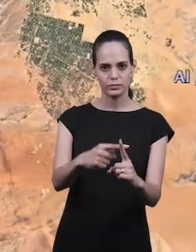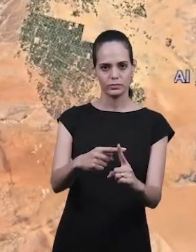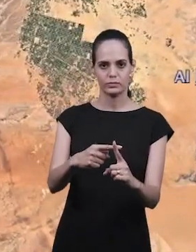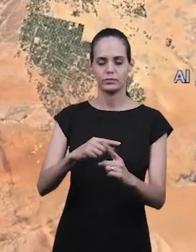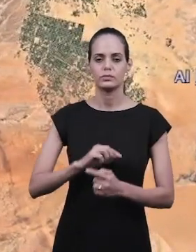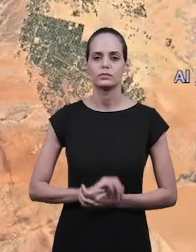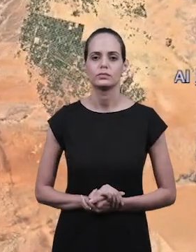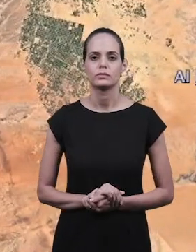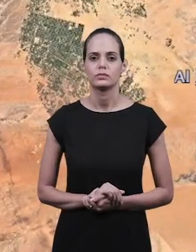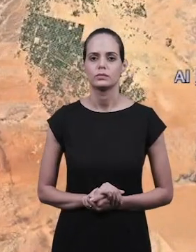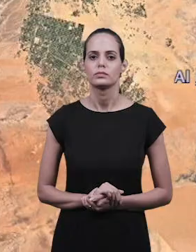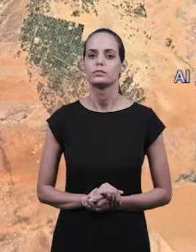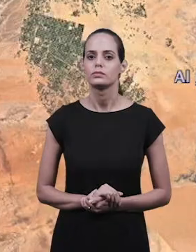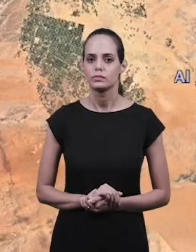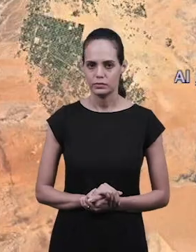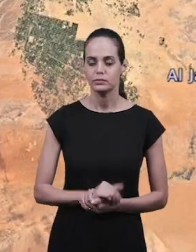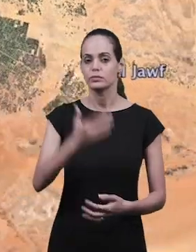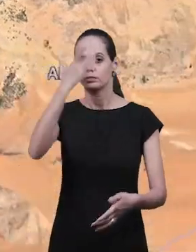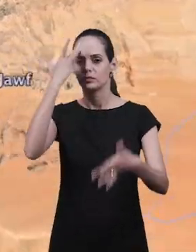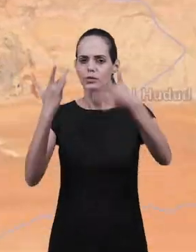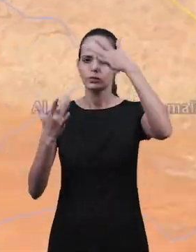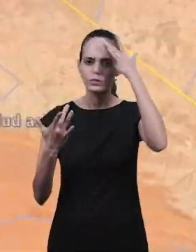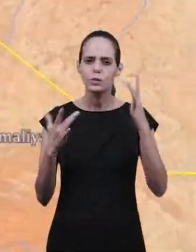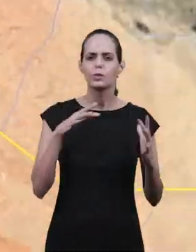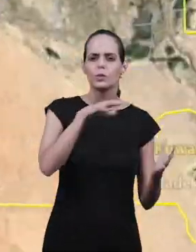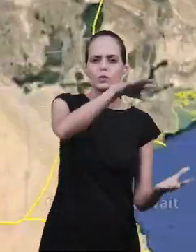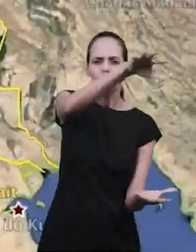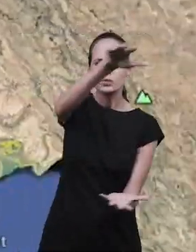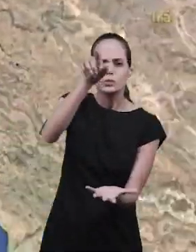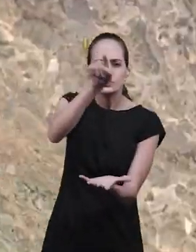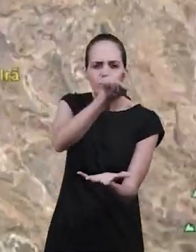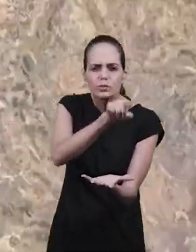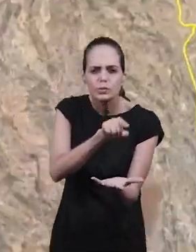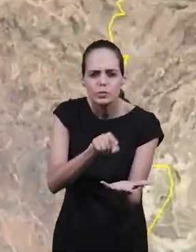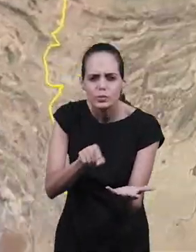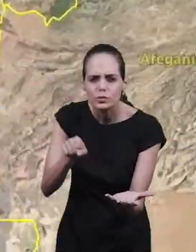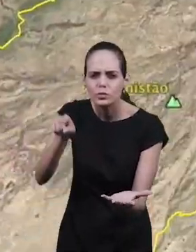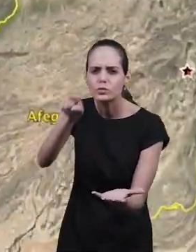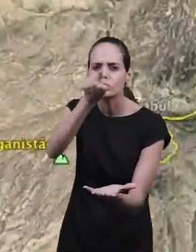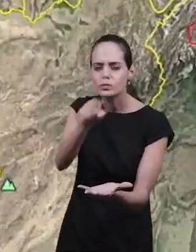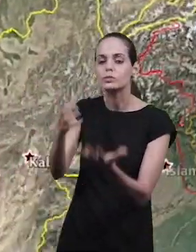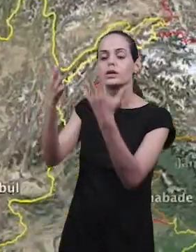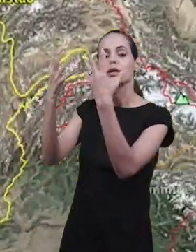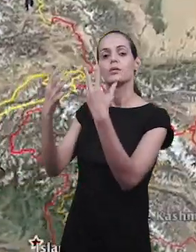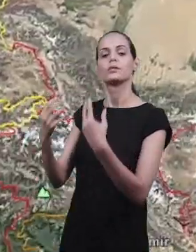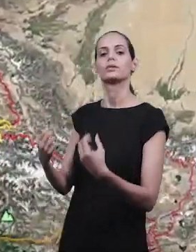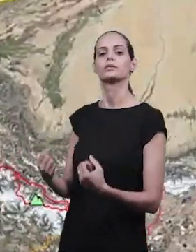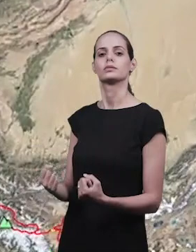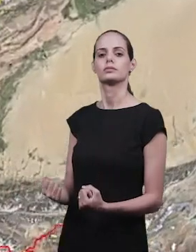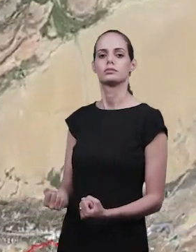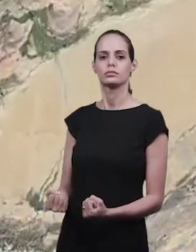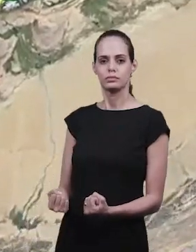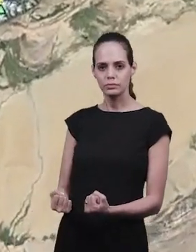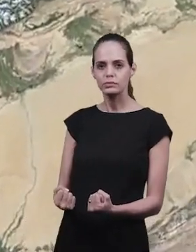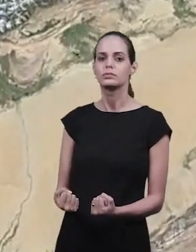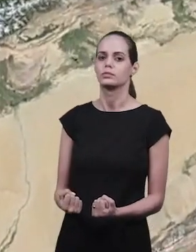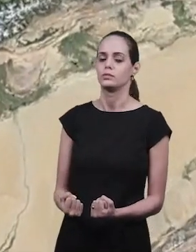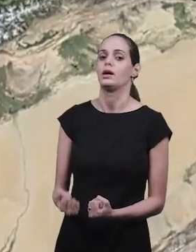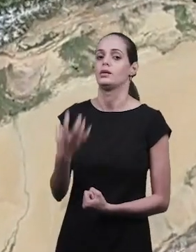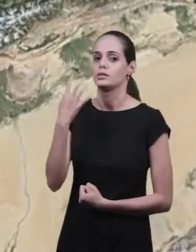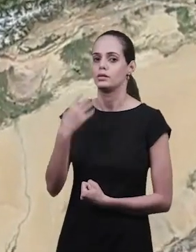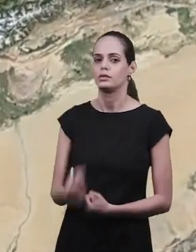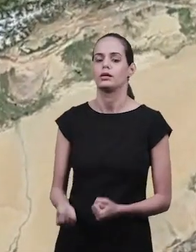de sa mort à la croix du Calvaire. Des personnes de toutes les parties du monde sont touchées par